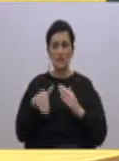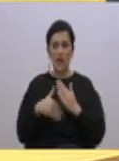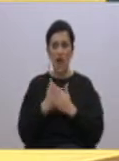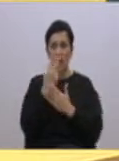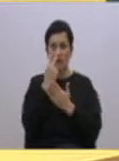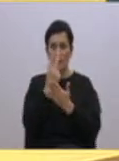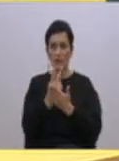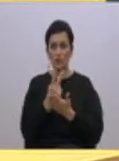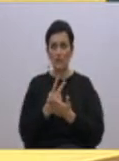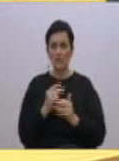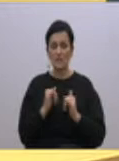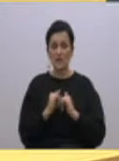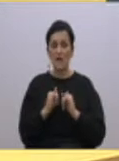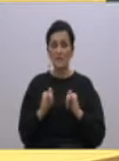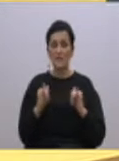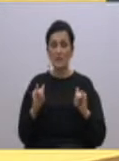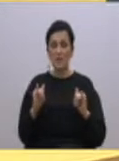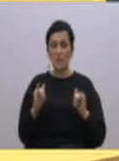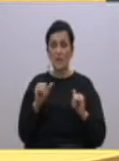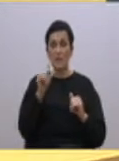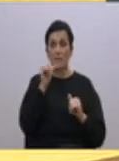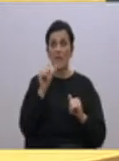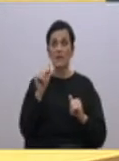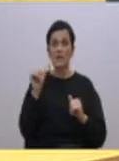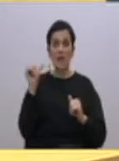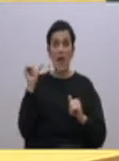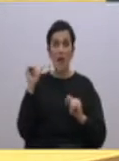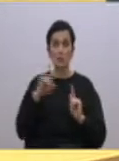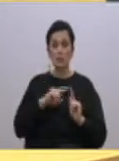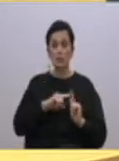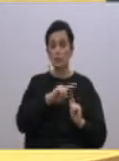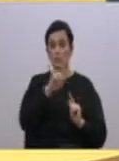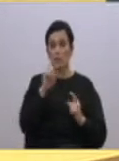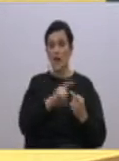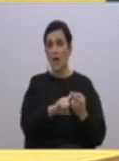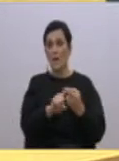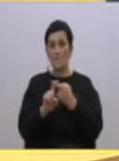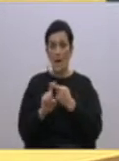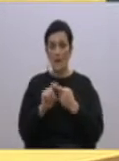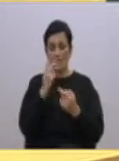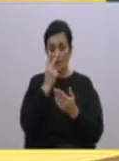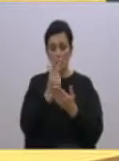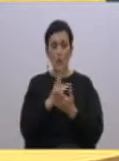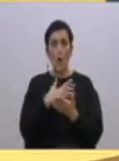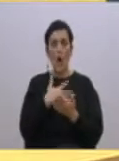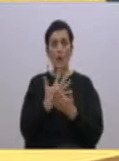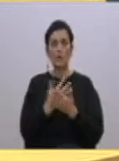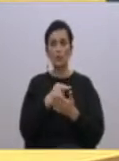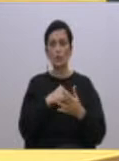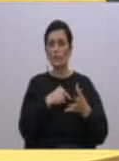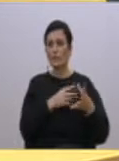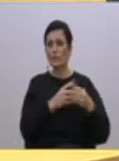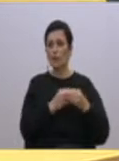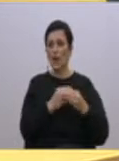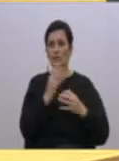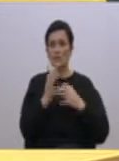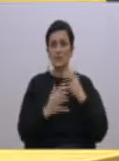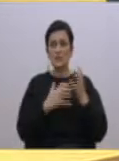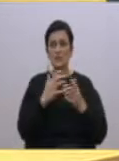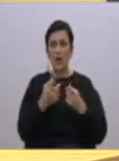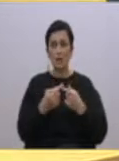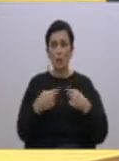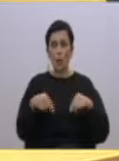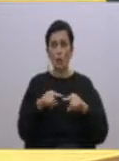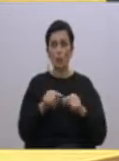მაჩვენებლების გავრცელება. გასული წლის განმავლობაში პანდემიის მიუხედავად აქტიურად თანამშრომლობდით საერთაშორისო